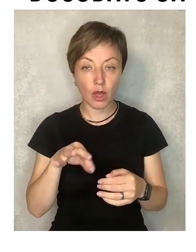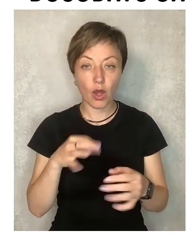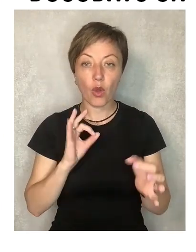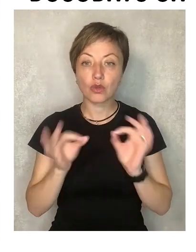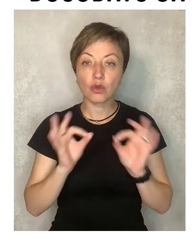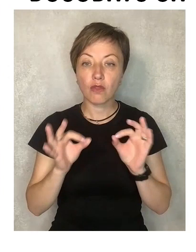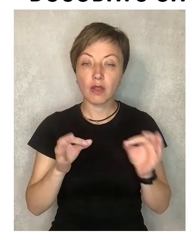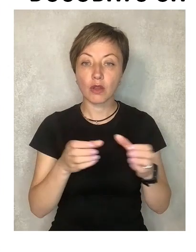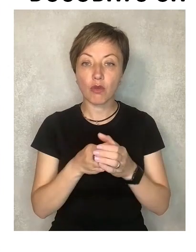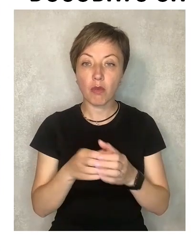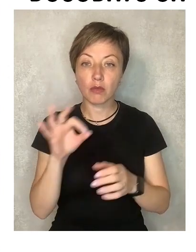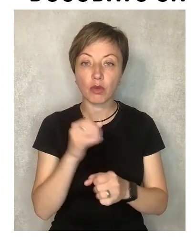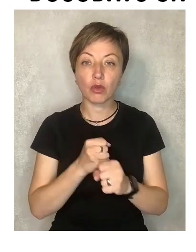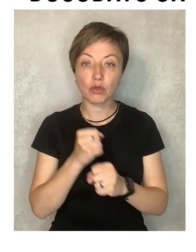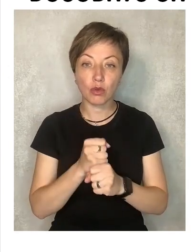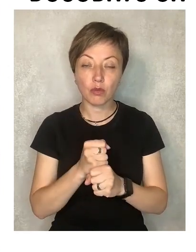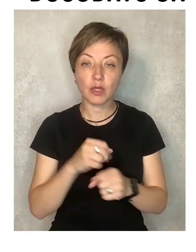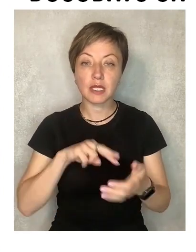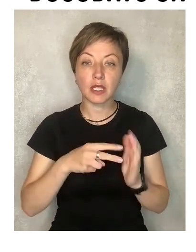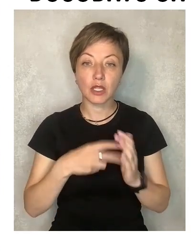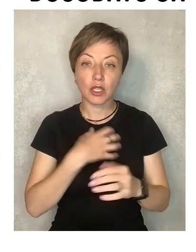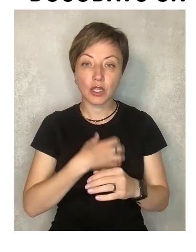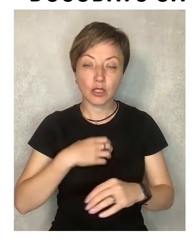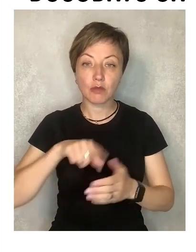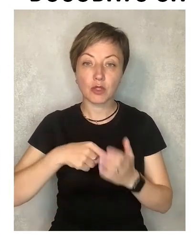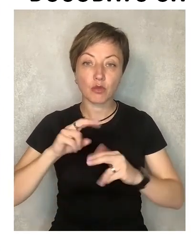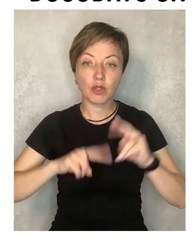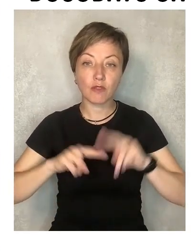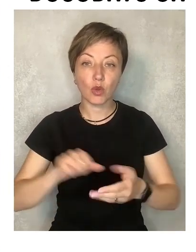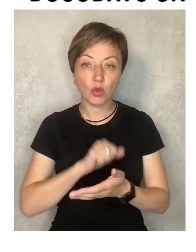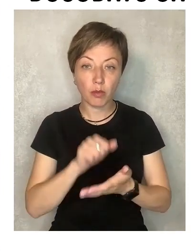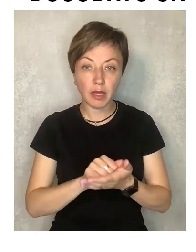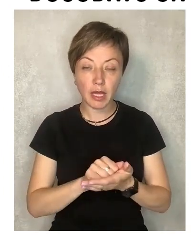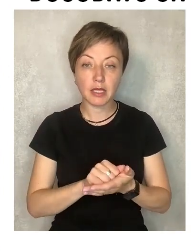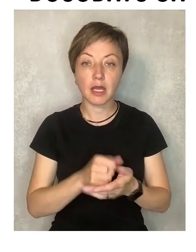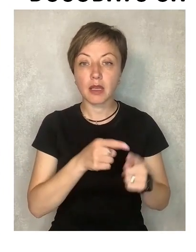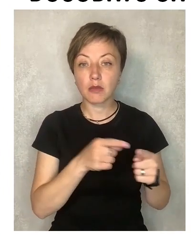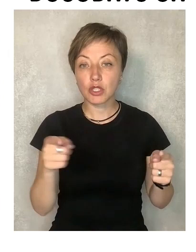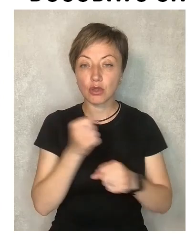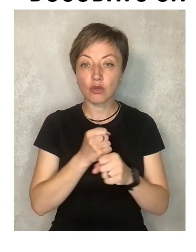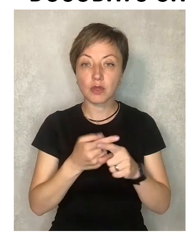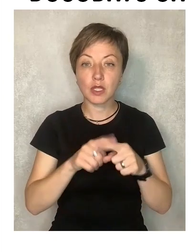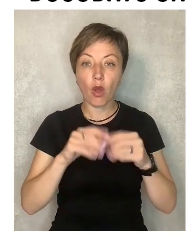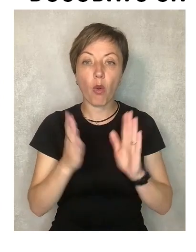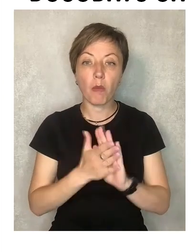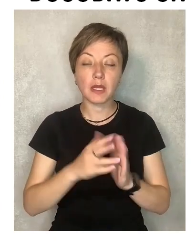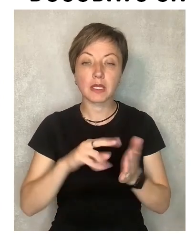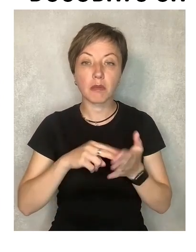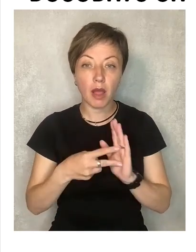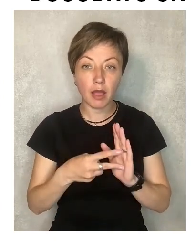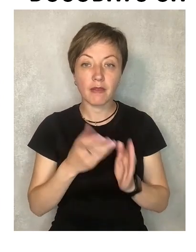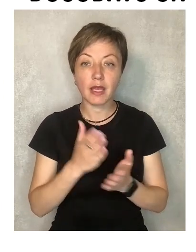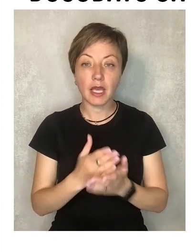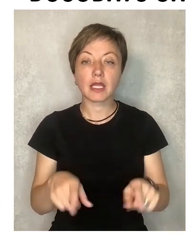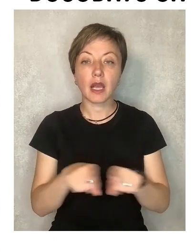щодо розробки стратегічної містобудівної документації під час розробки цих комплексних планів. Є такий